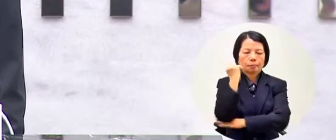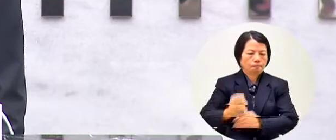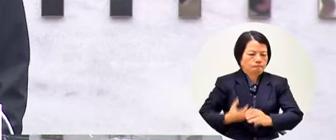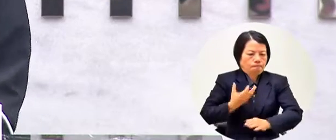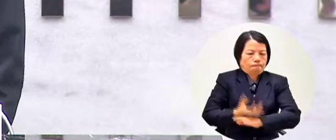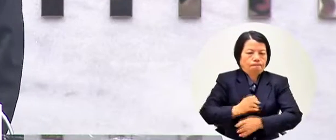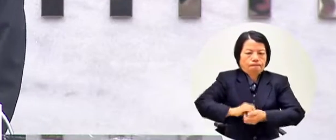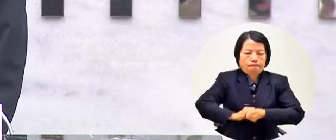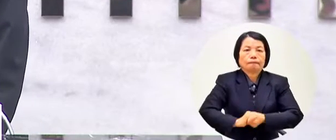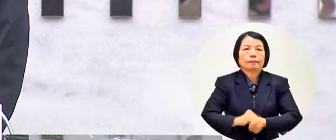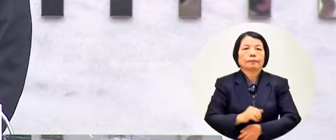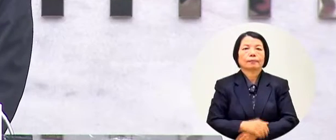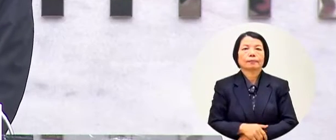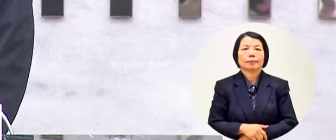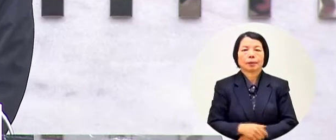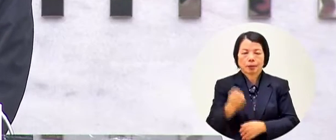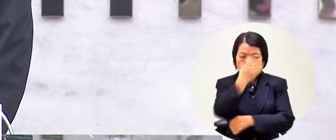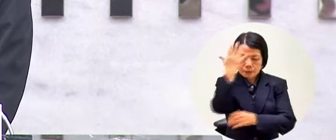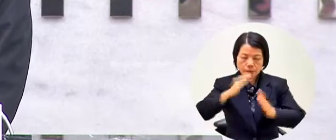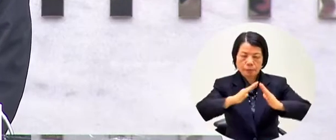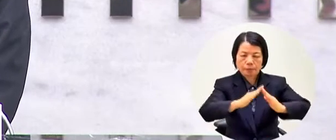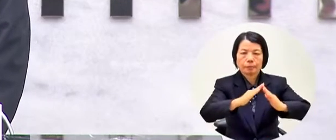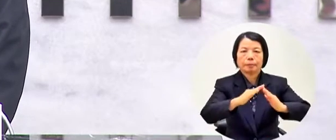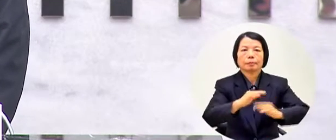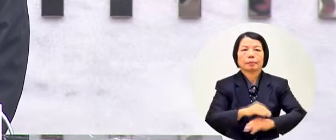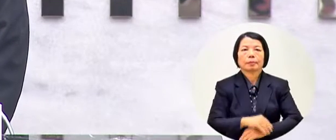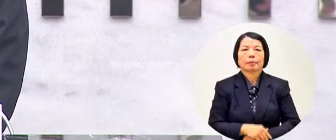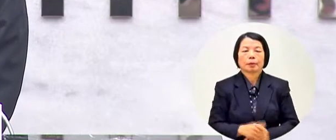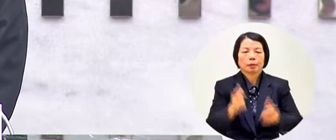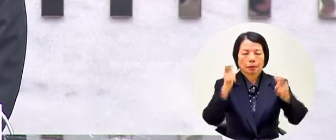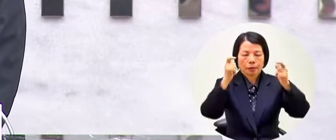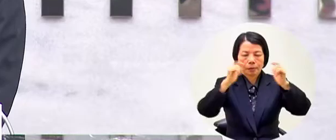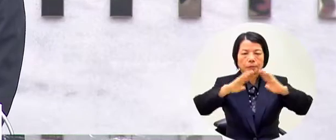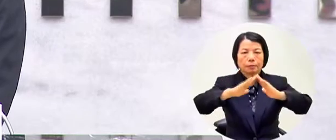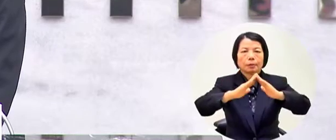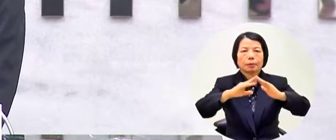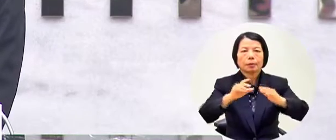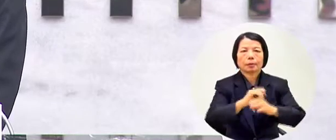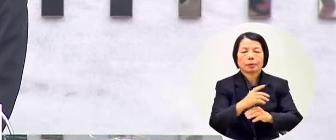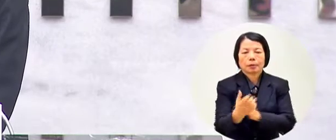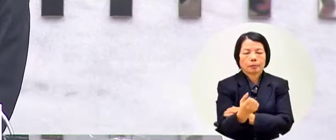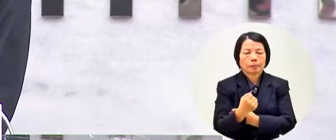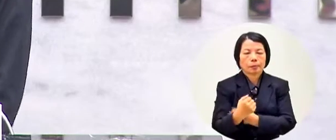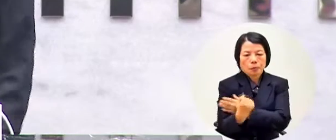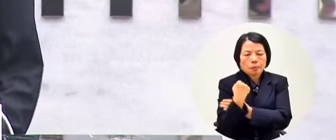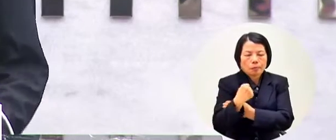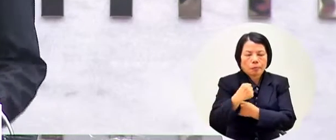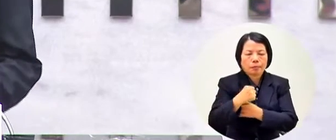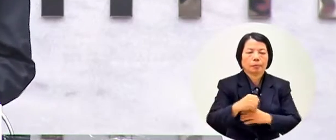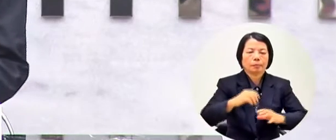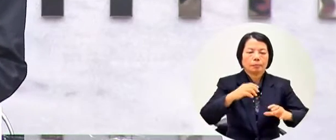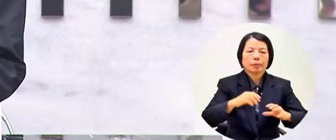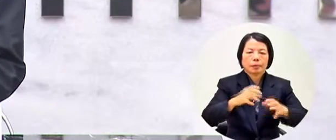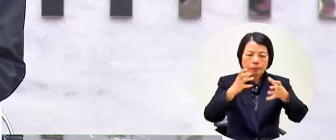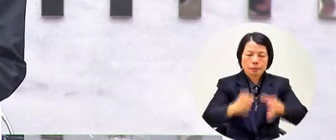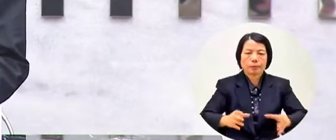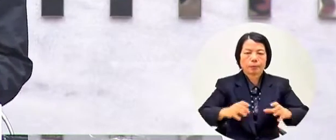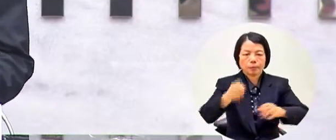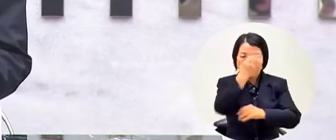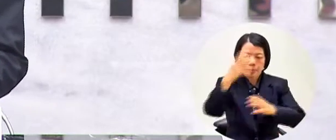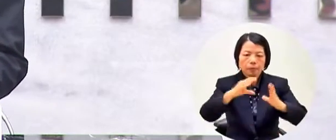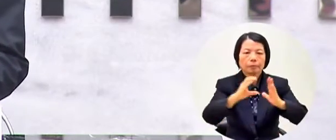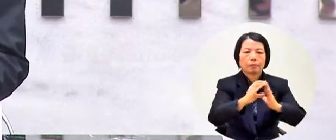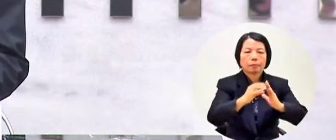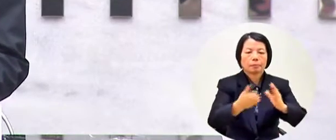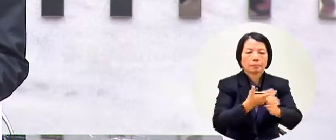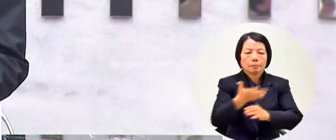市，最后在推动青年城市方面，市政府正在积极筹备成立青年局，打造青创